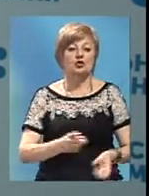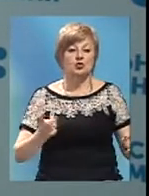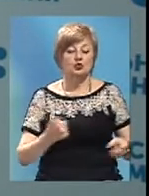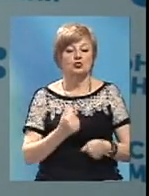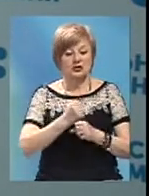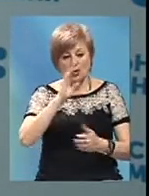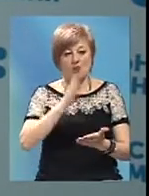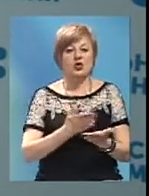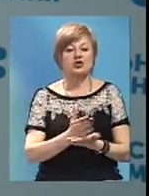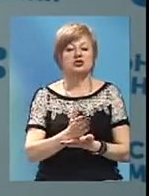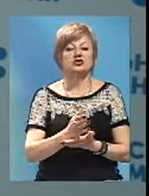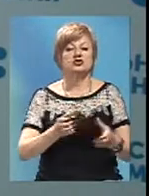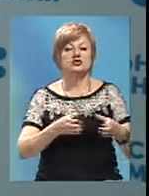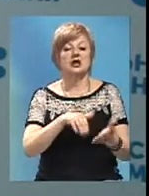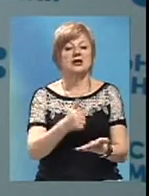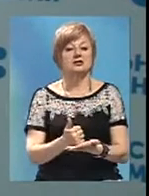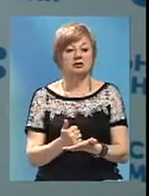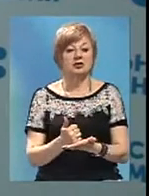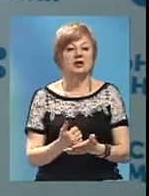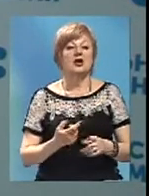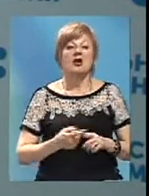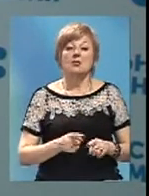політичні еліти. Тому, власне, і